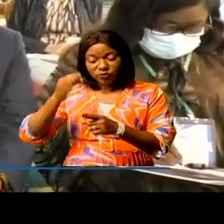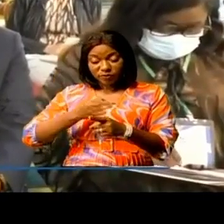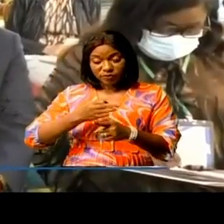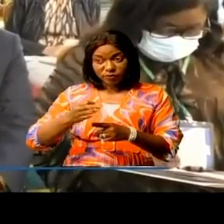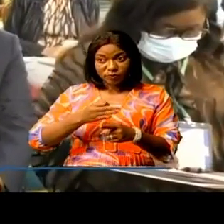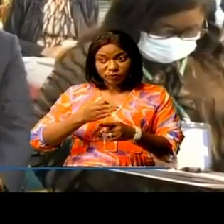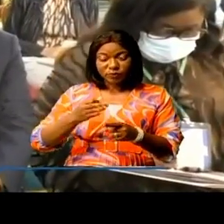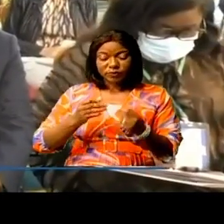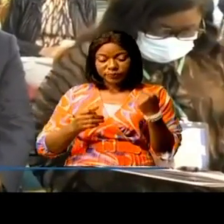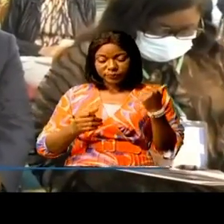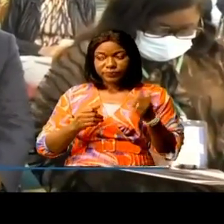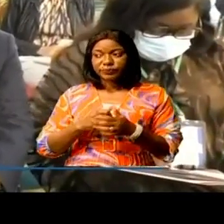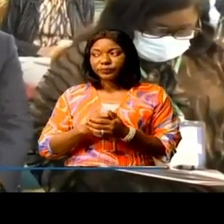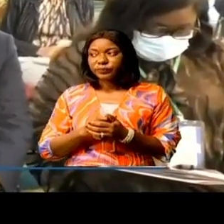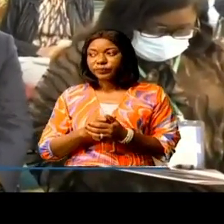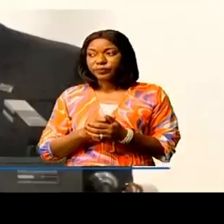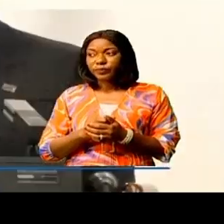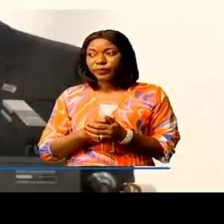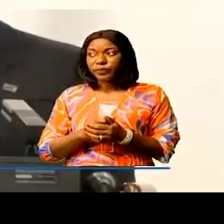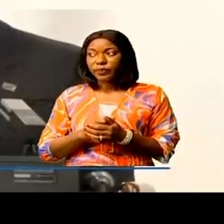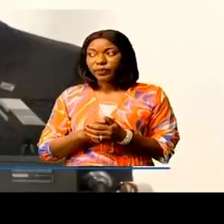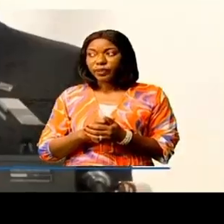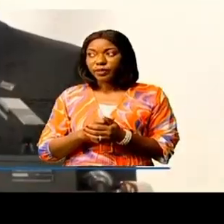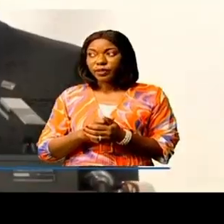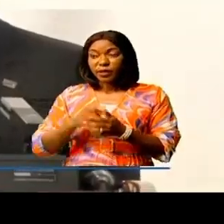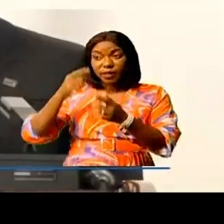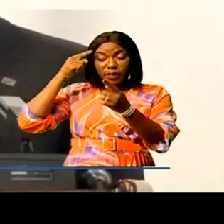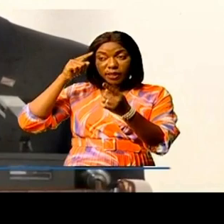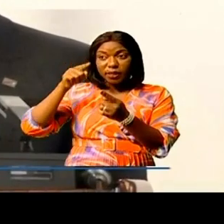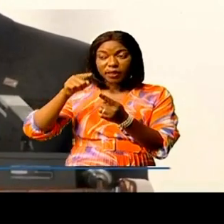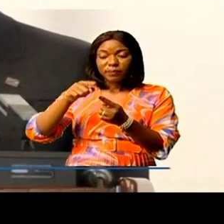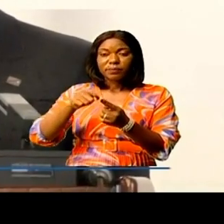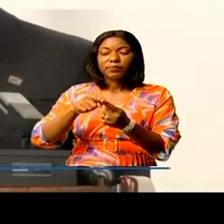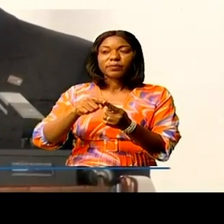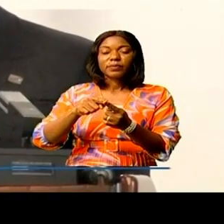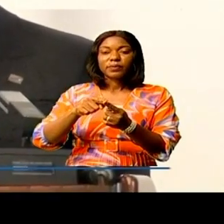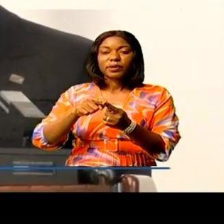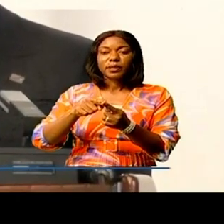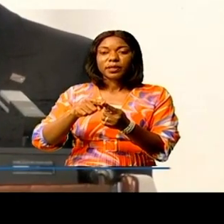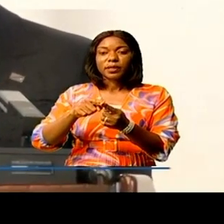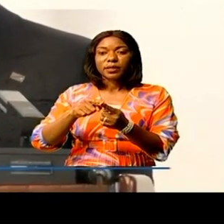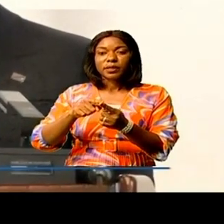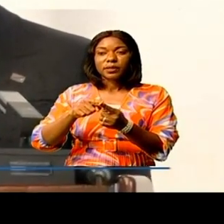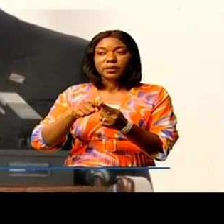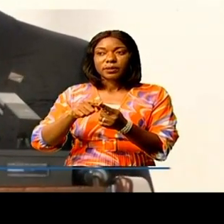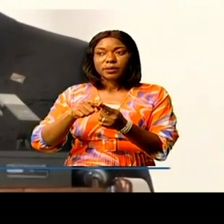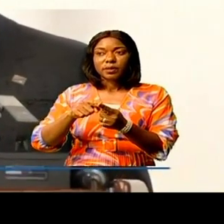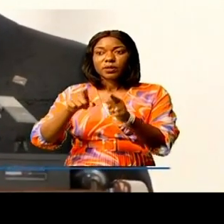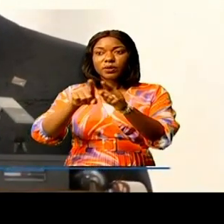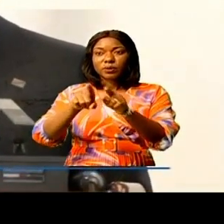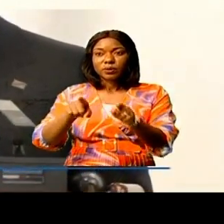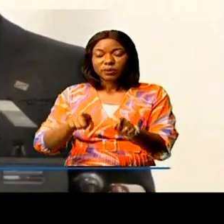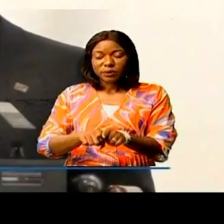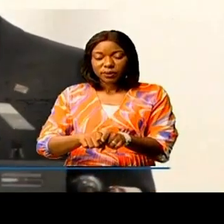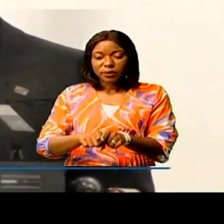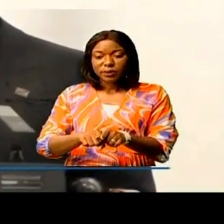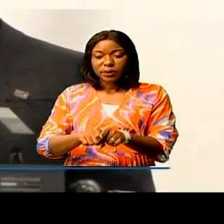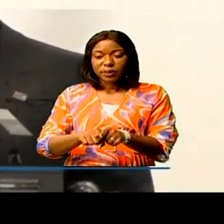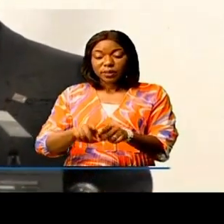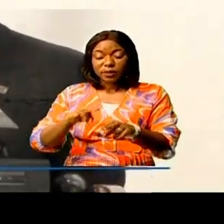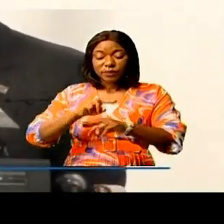Le but de notre action est l'atteinte des objectifs du développement